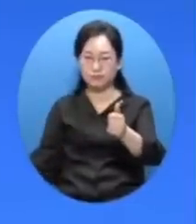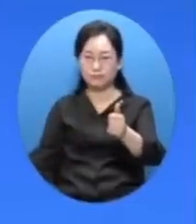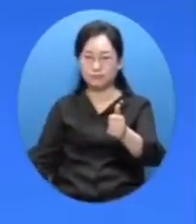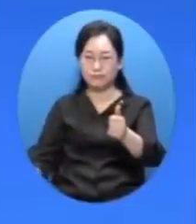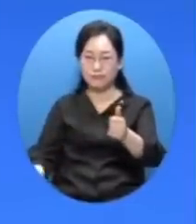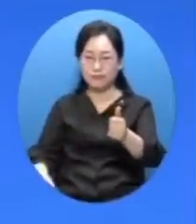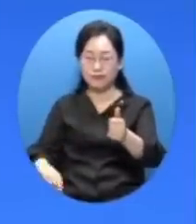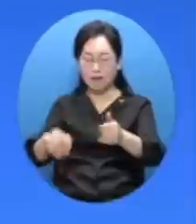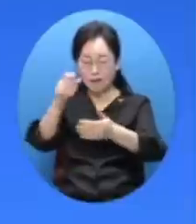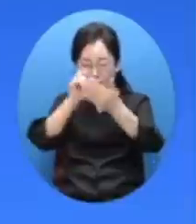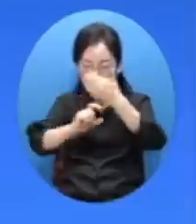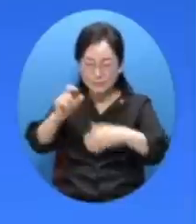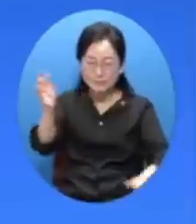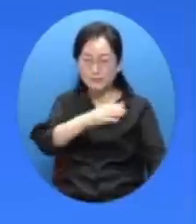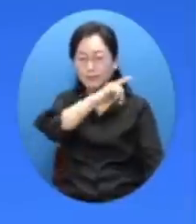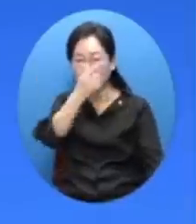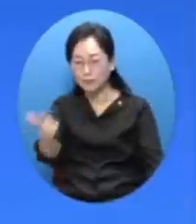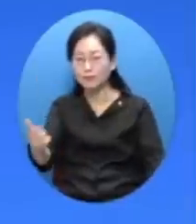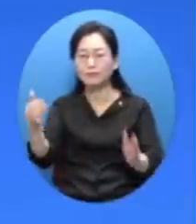아침부터 저녁까지